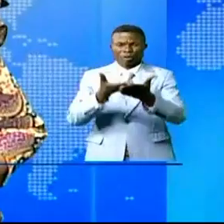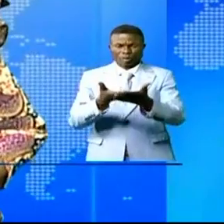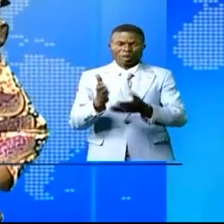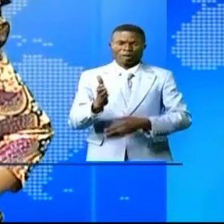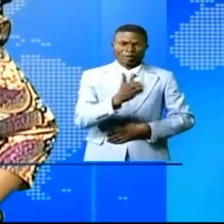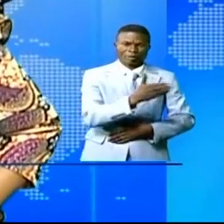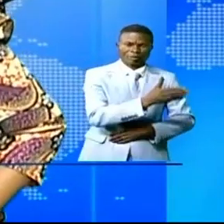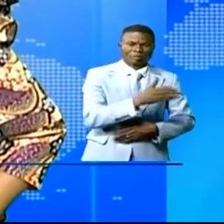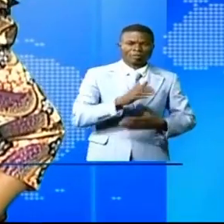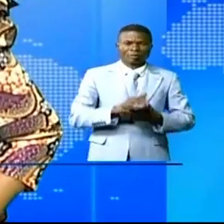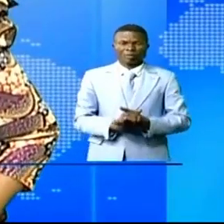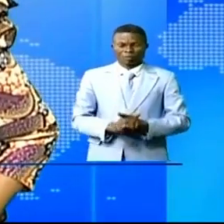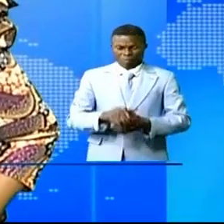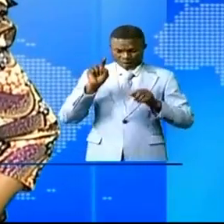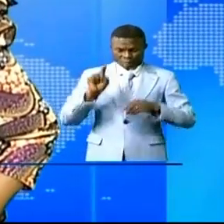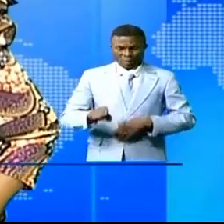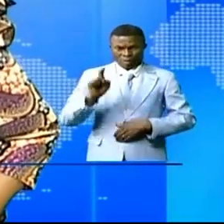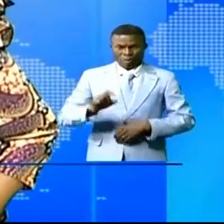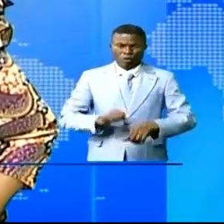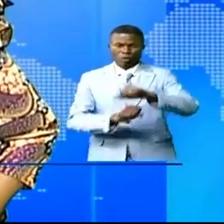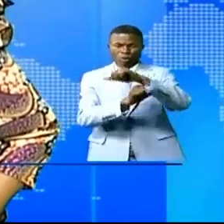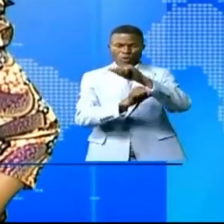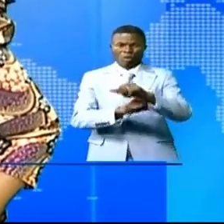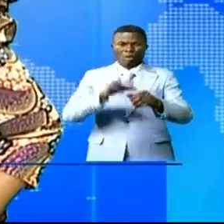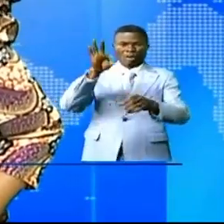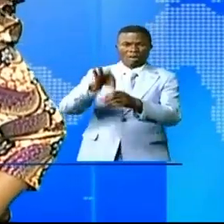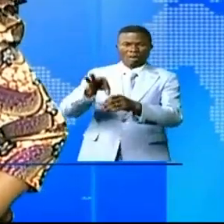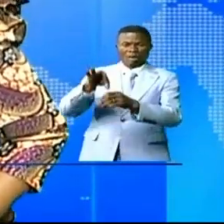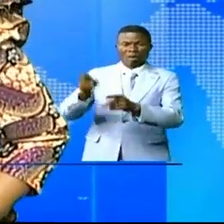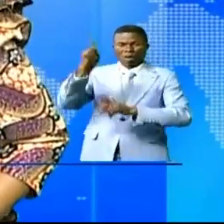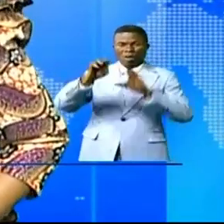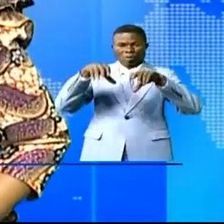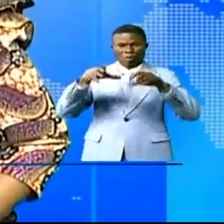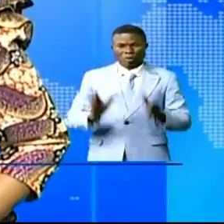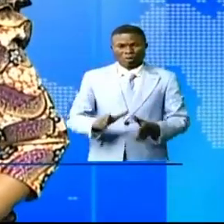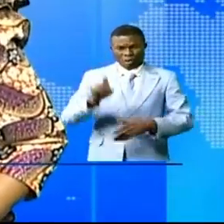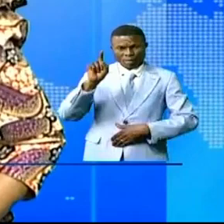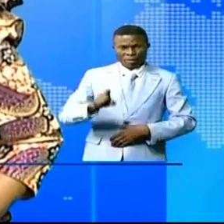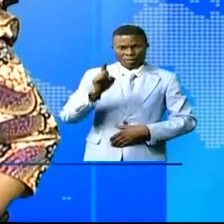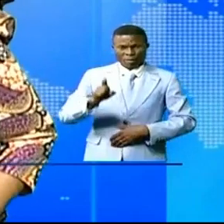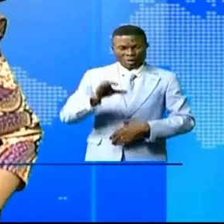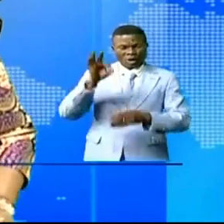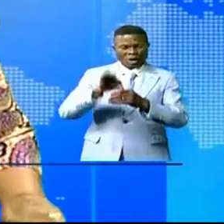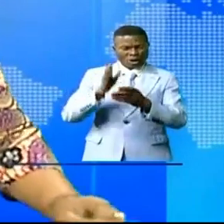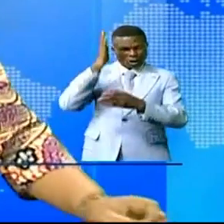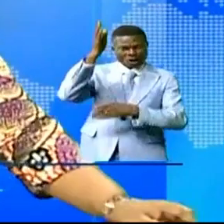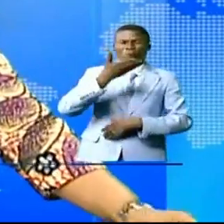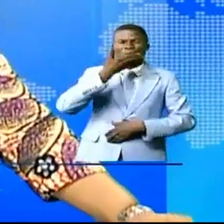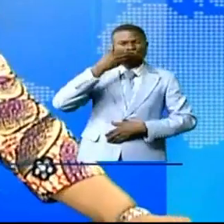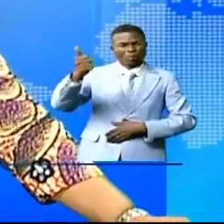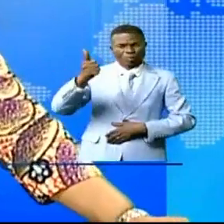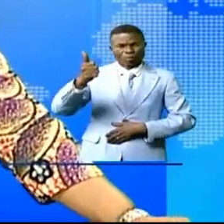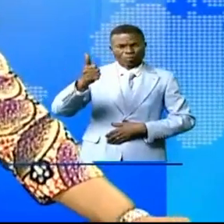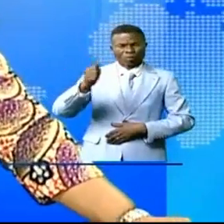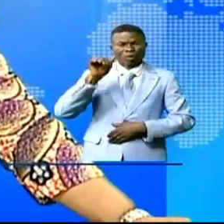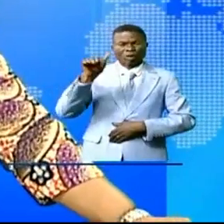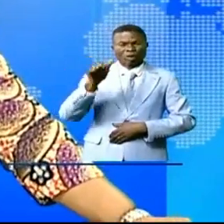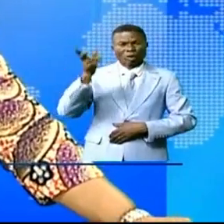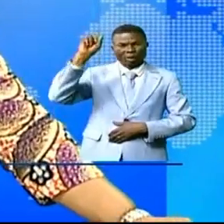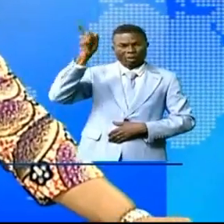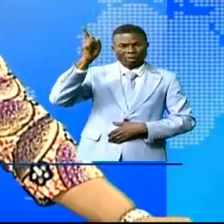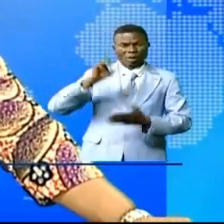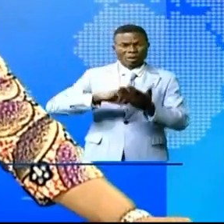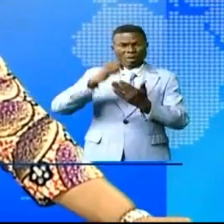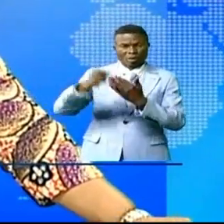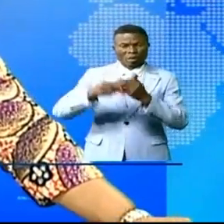nous voulons épauler la cioni et le peuple congolais on veut d'avoir des bonnes élections propos du directeur principal du programme